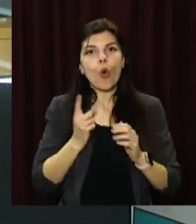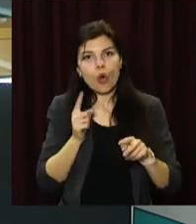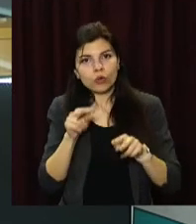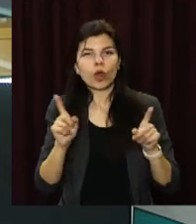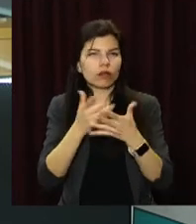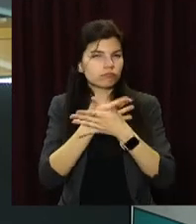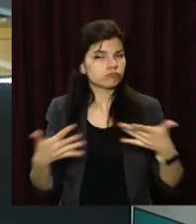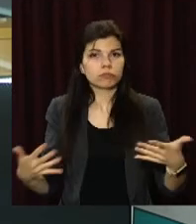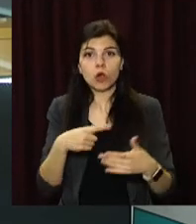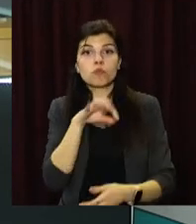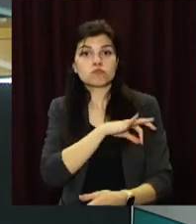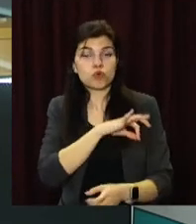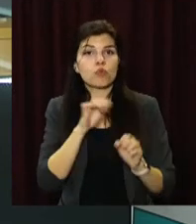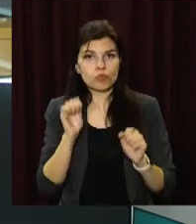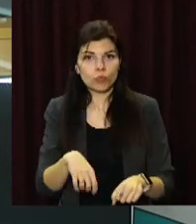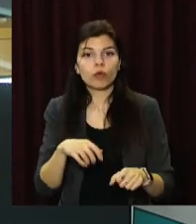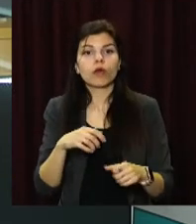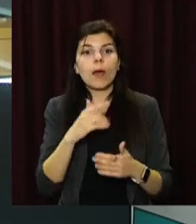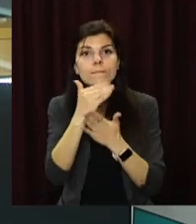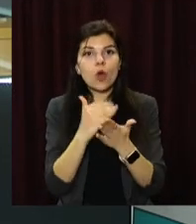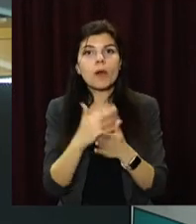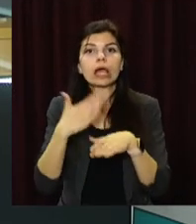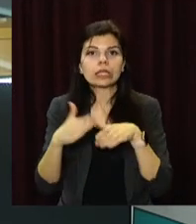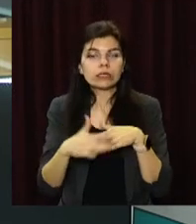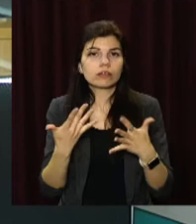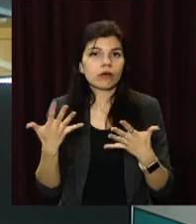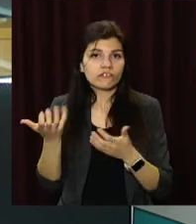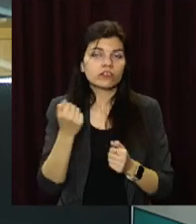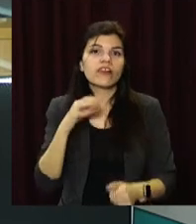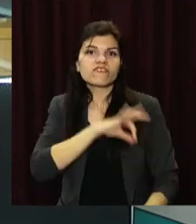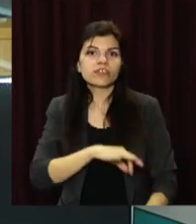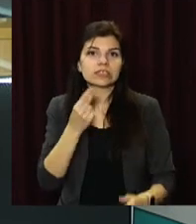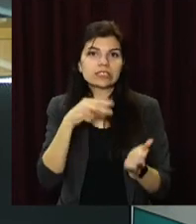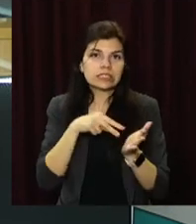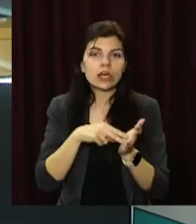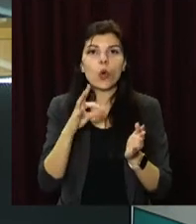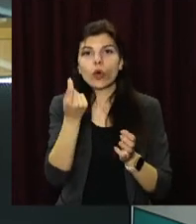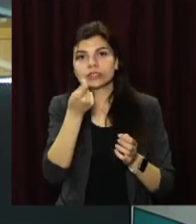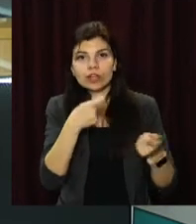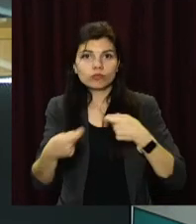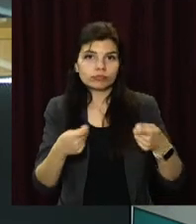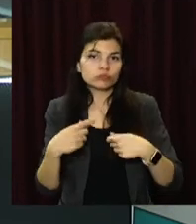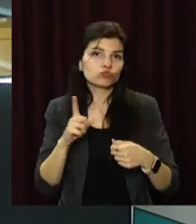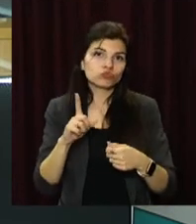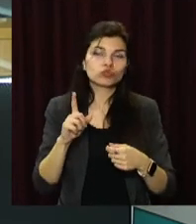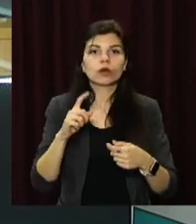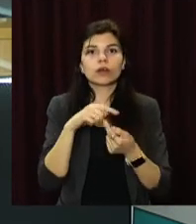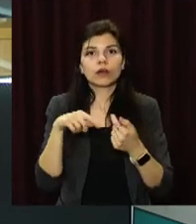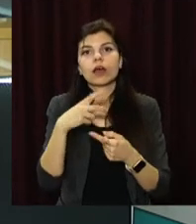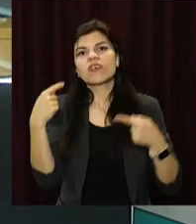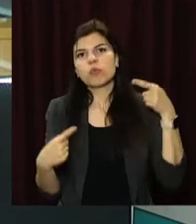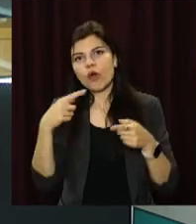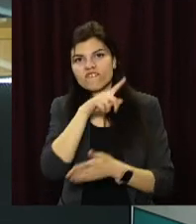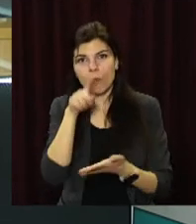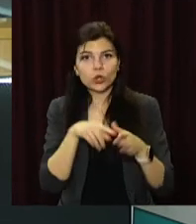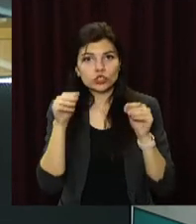Крім того, можна скористатися програмами кредитування, сформувати вигідні ціни на зерно та добрива, вирішити спірні питання